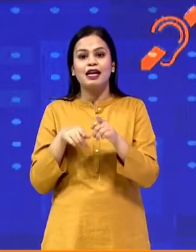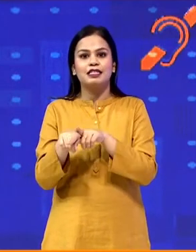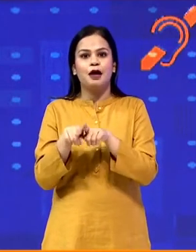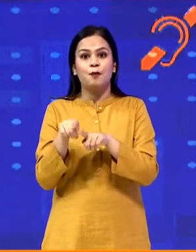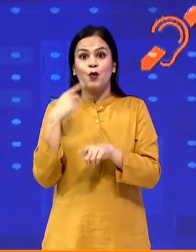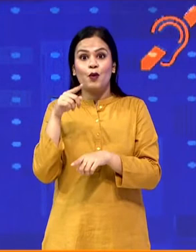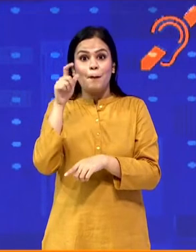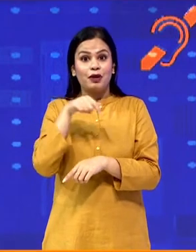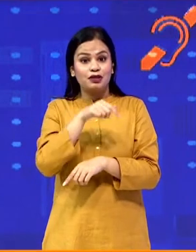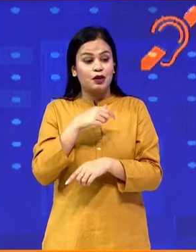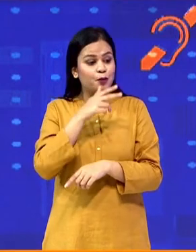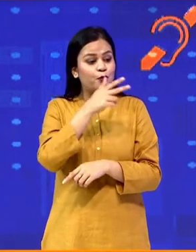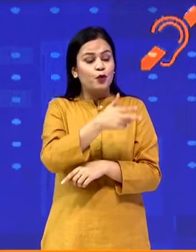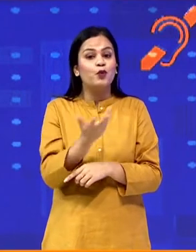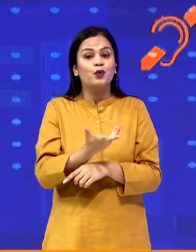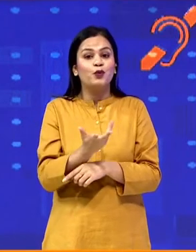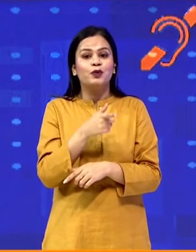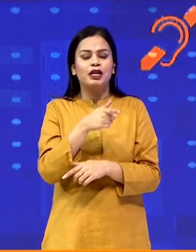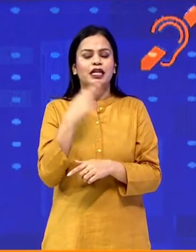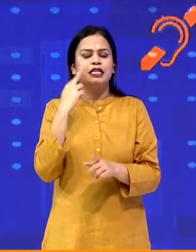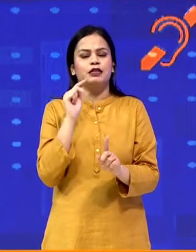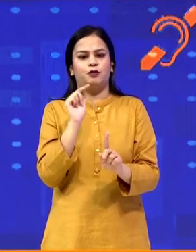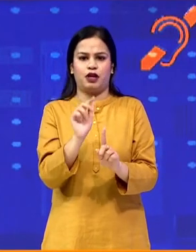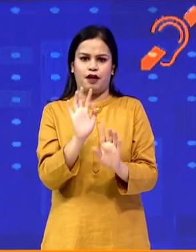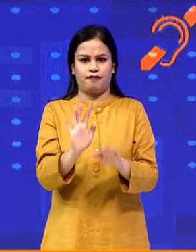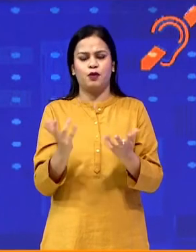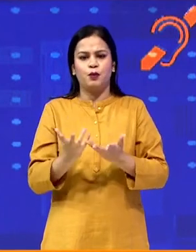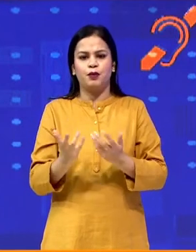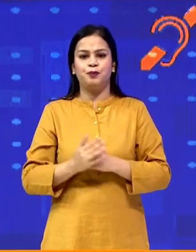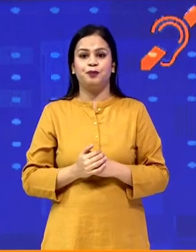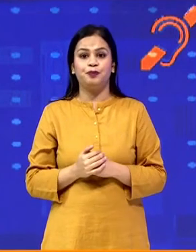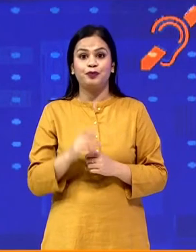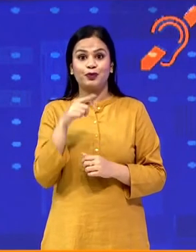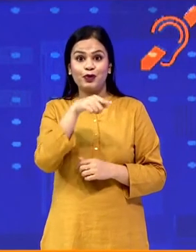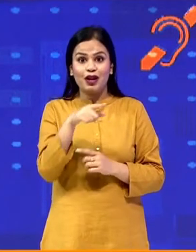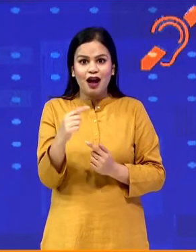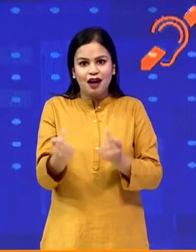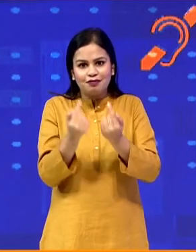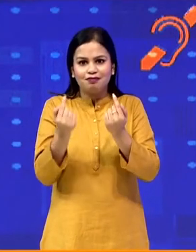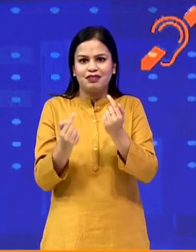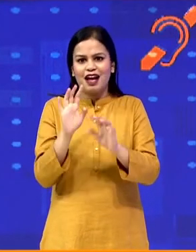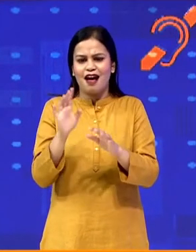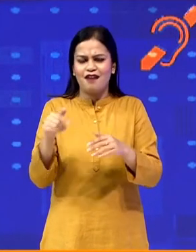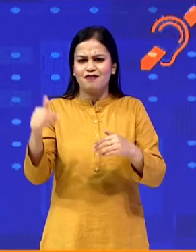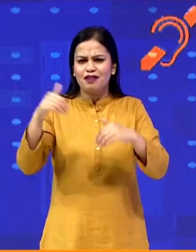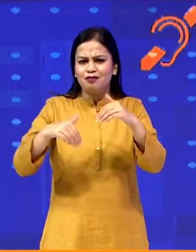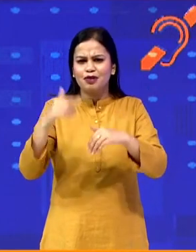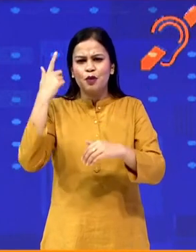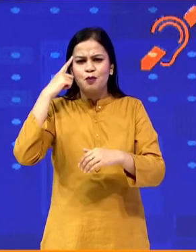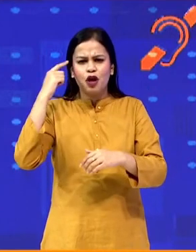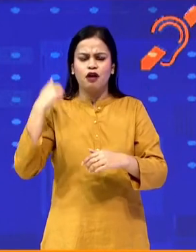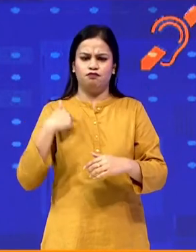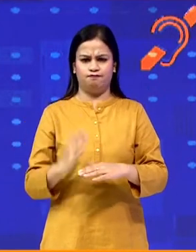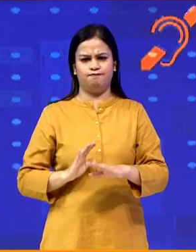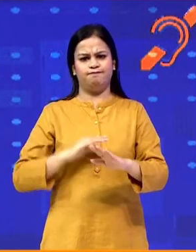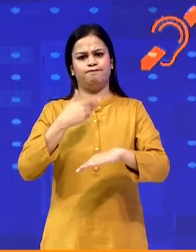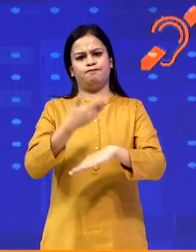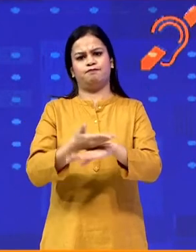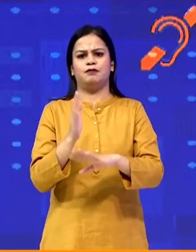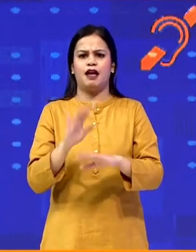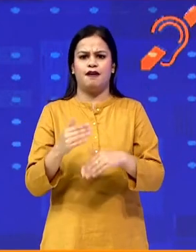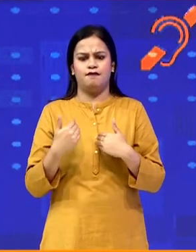कहा था क्योंकि वह वहां से लड़ी रही थी रायबरेली से तो मैंने सोनिया